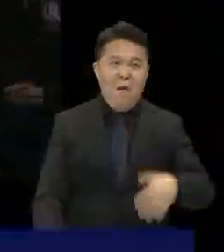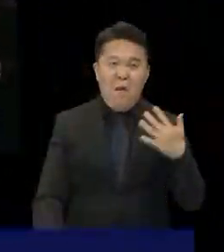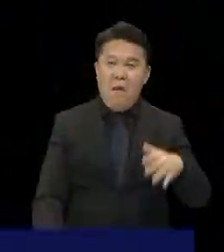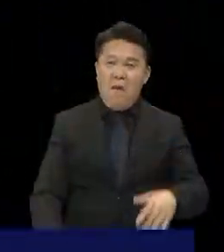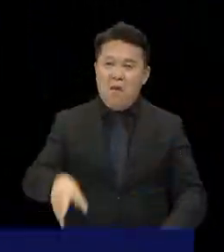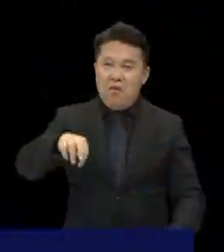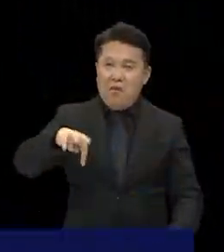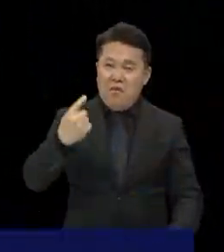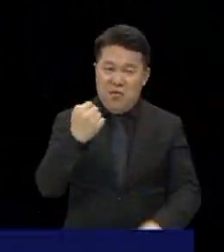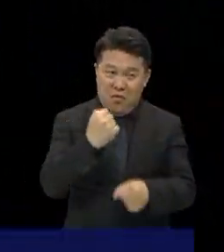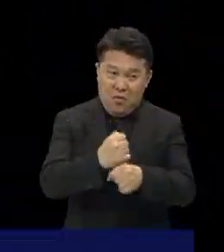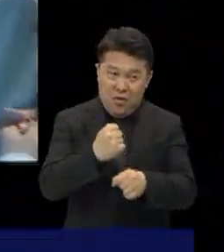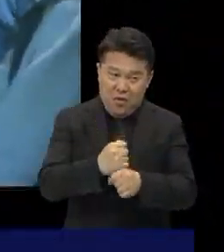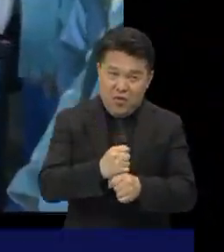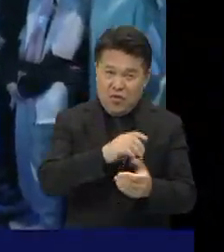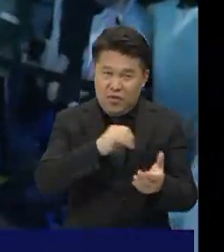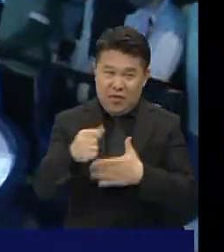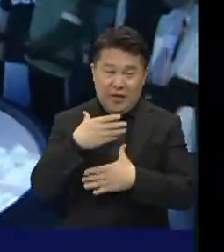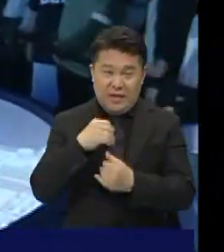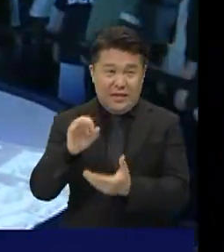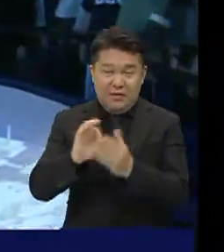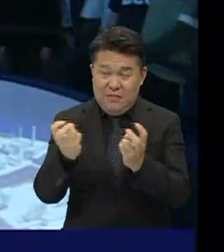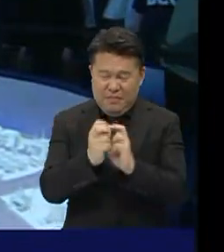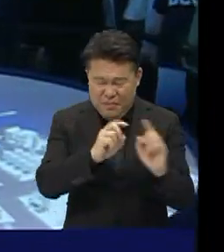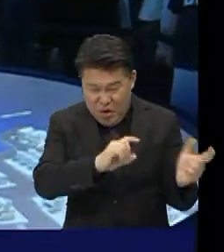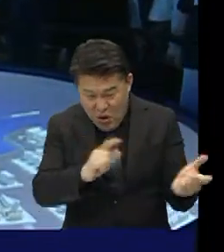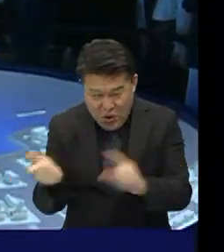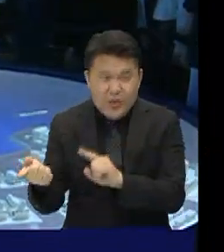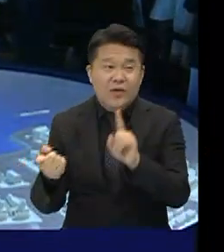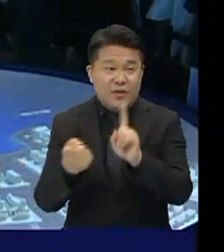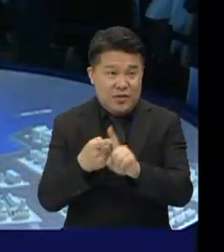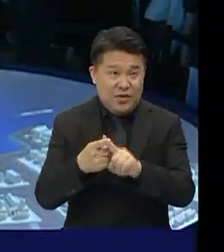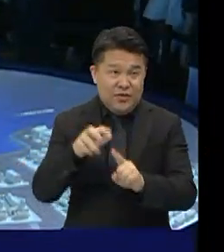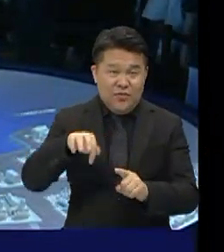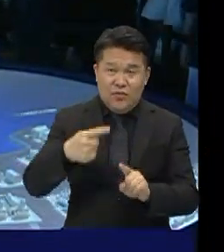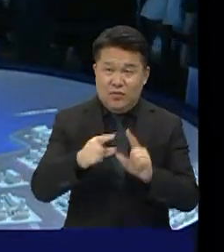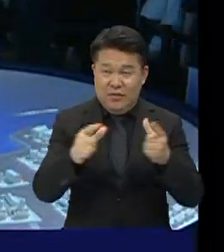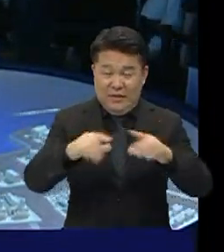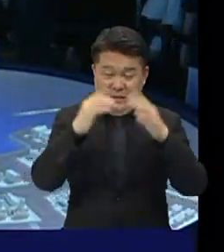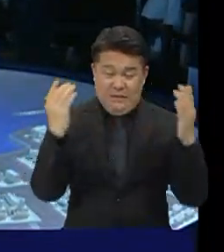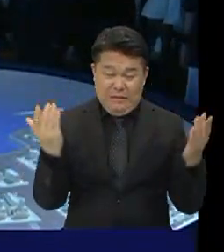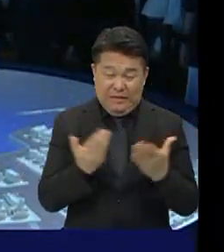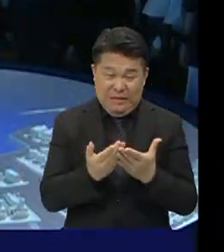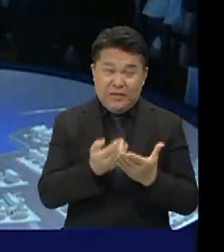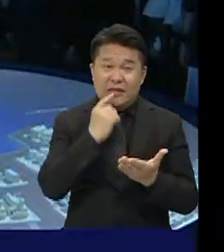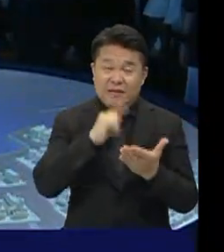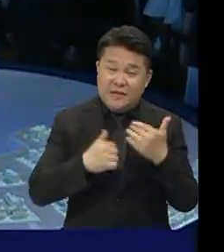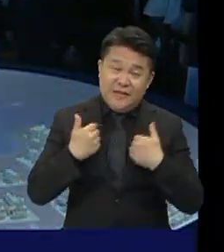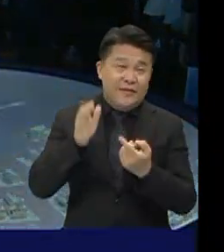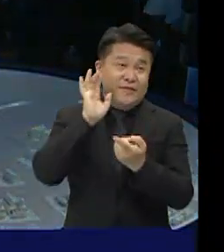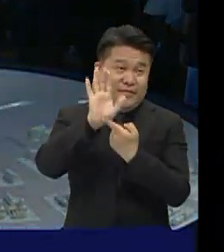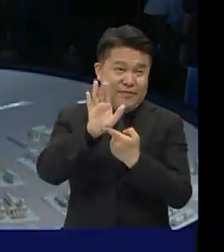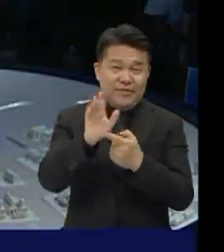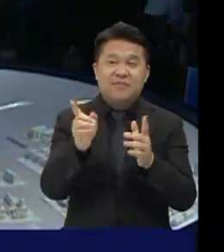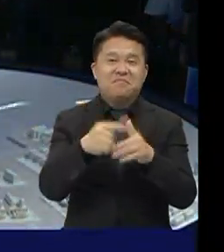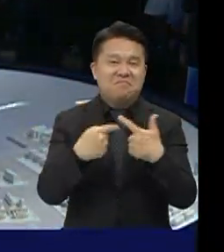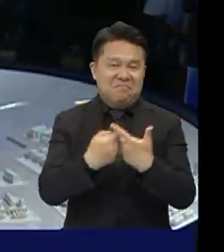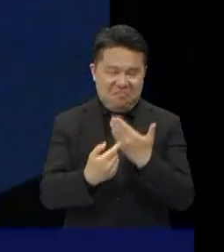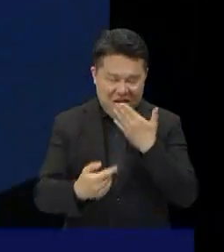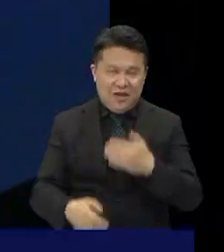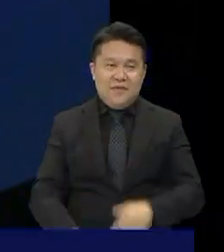수소의 생성에서 공급, 안전한 사용 방법까지 수소에 대한 모든 것을 쉽고 재미있게 이해할 수